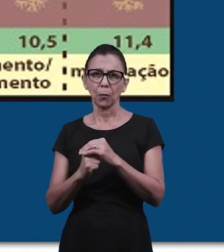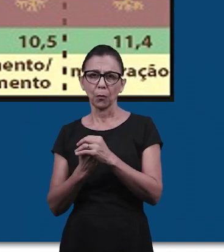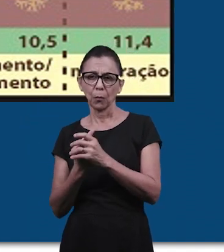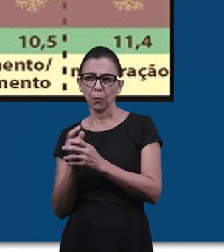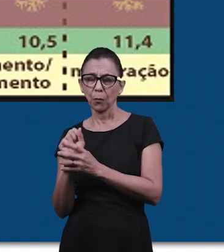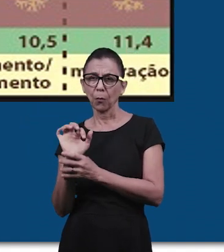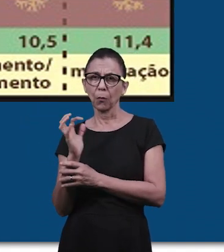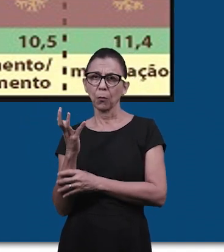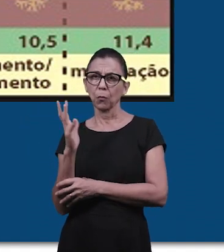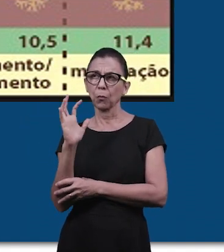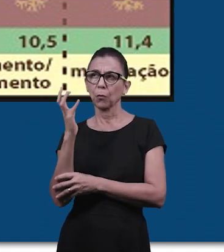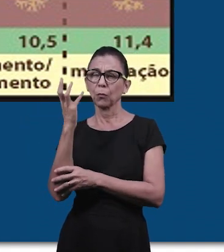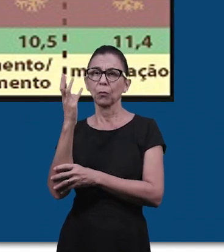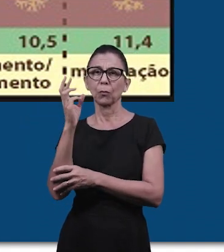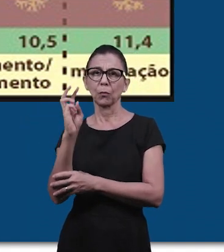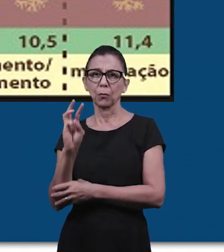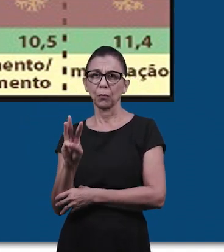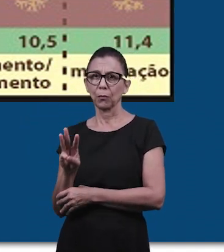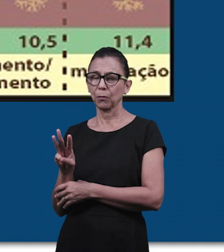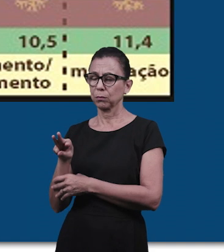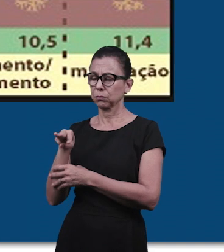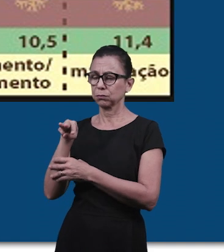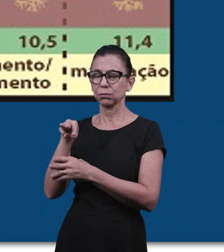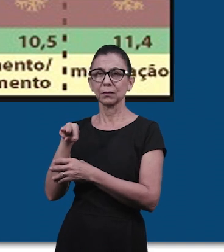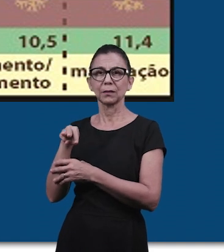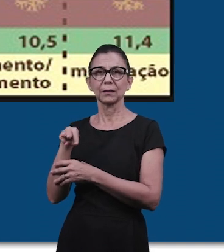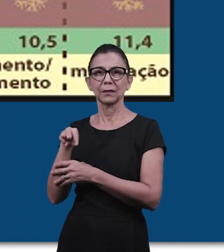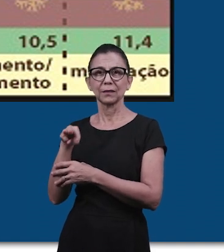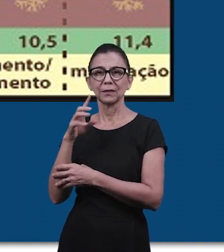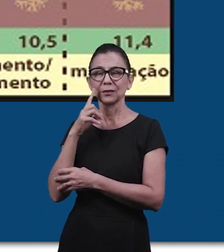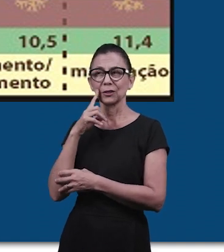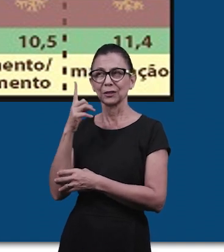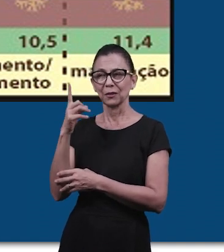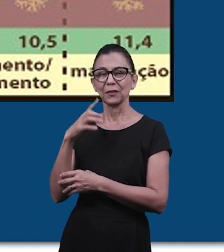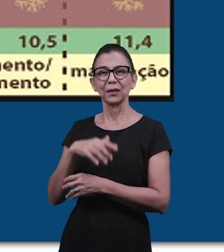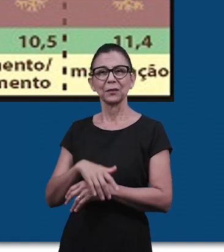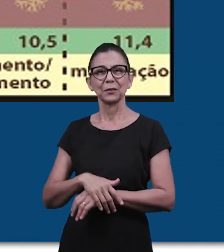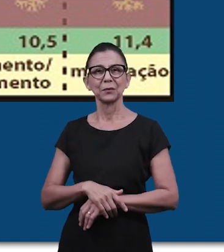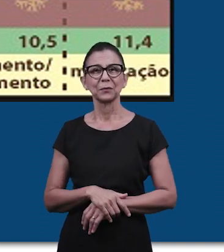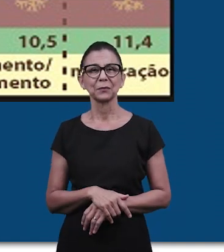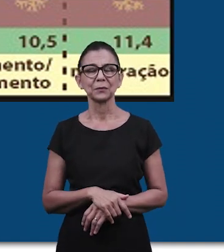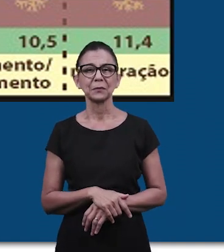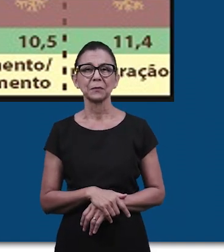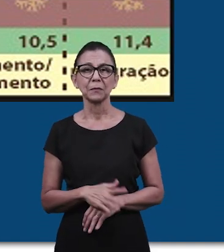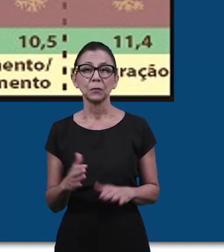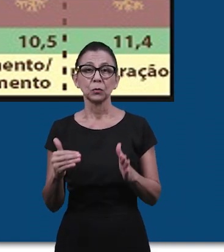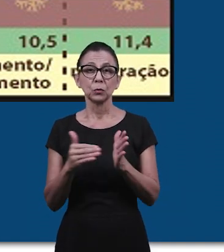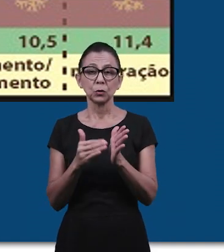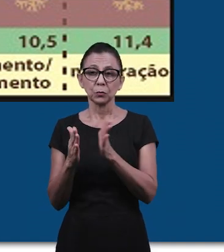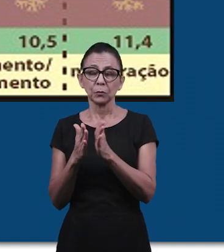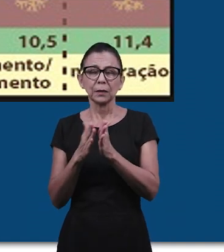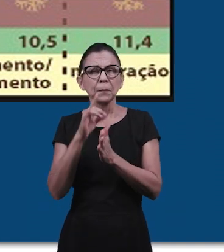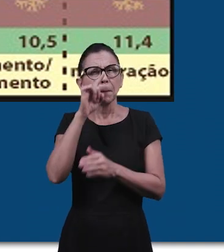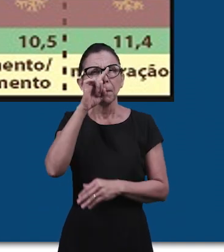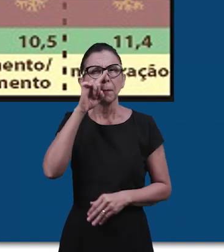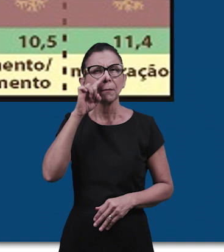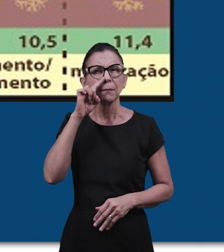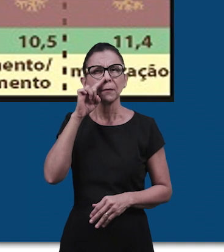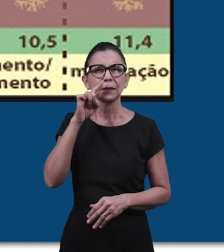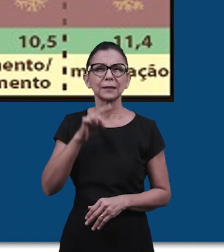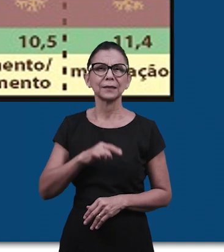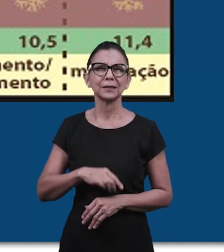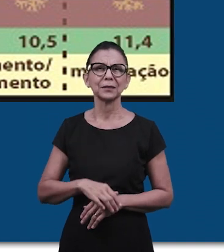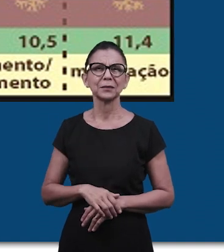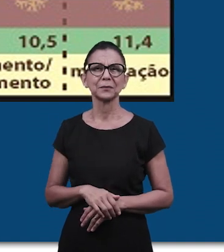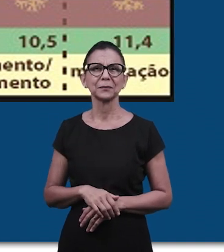et la maturation. Donc, ceux qui nous regardent voient que la dernière phase, c'est jeune.